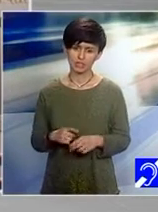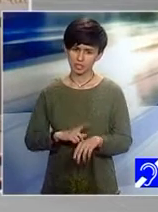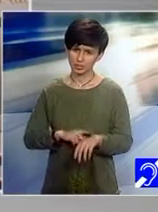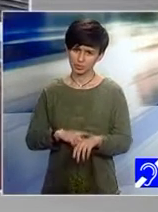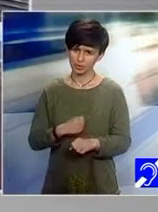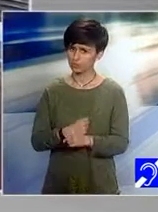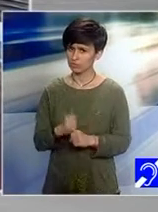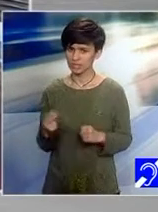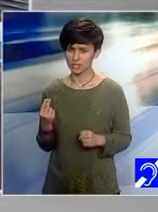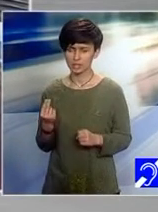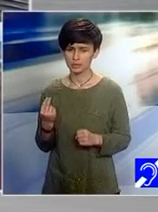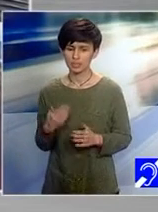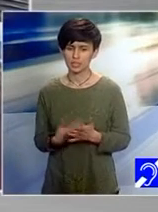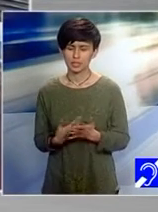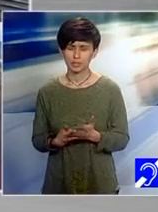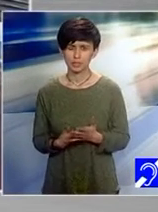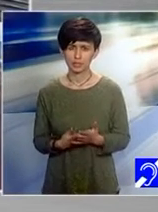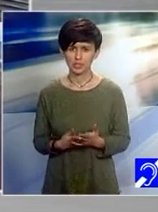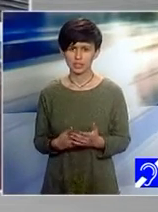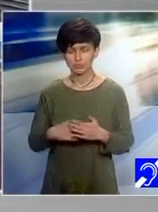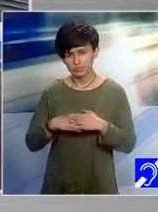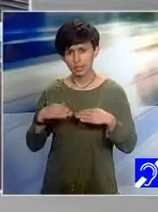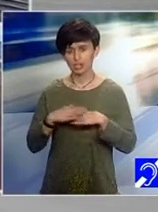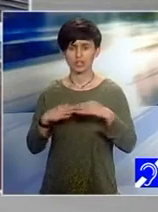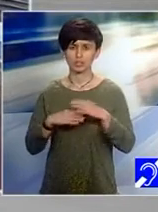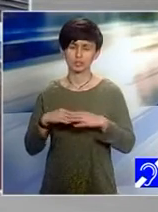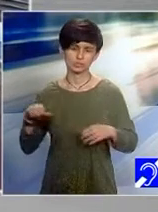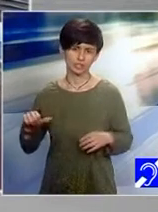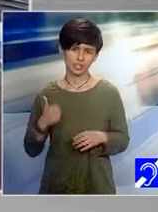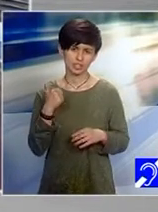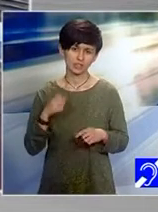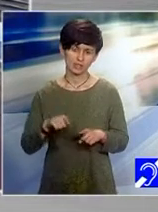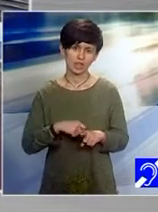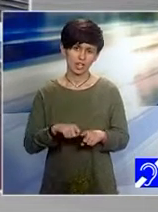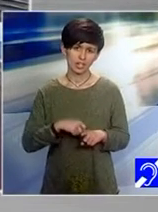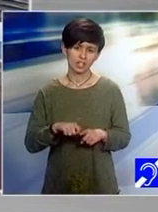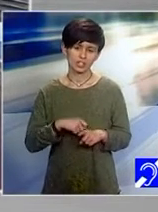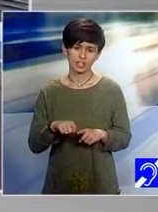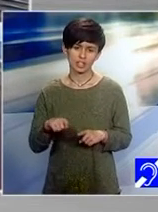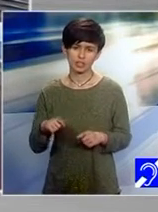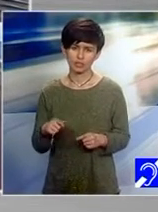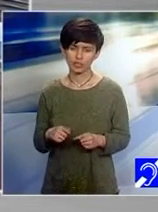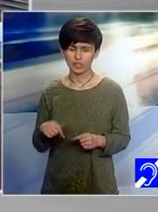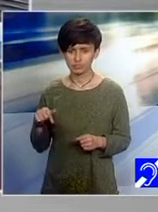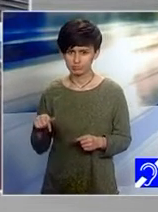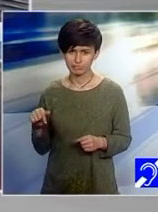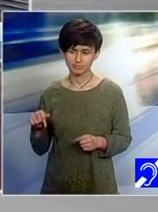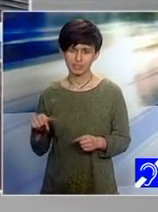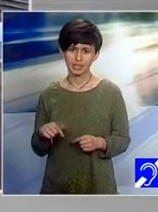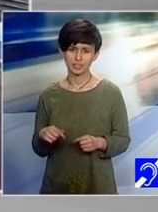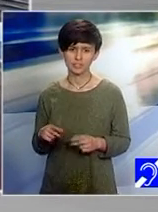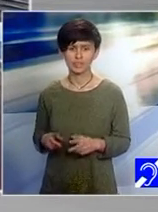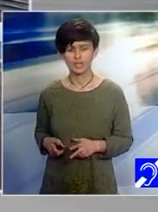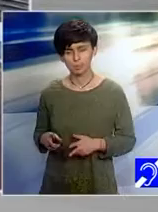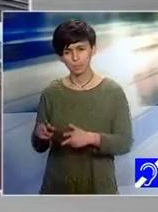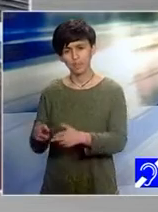bun pentru a reclădi, a renova, a reitera acele punți de